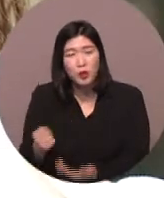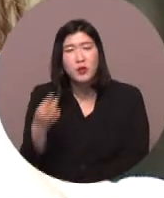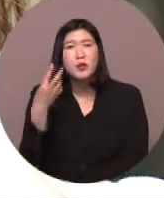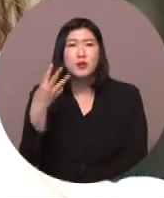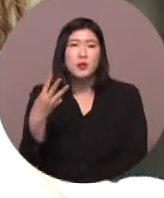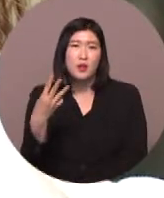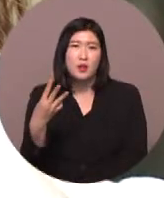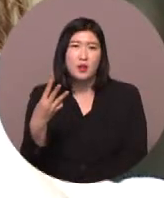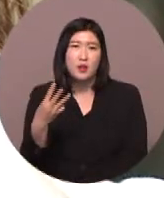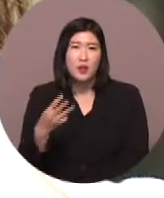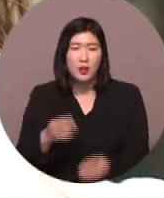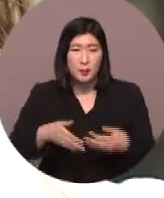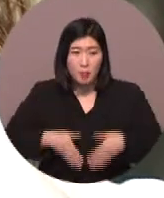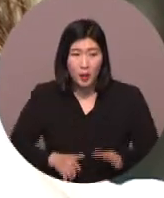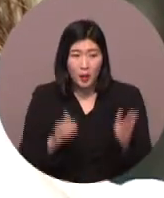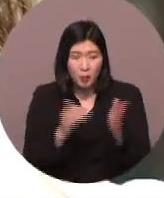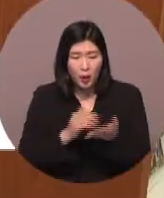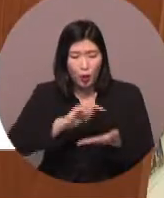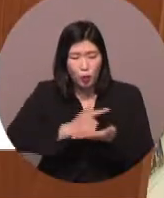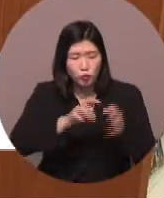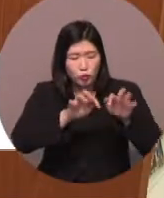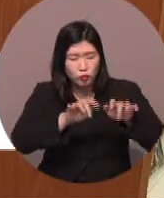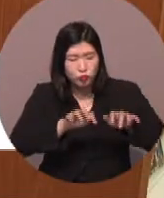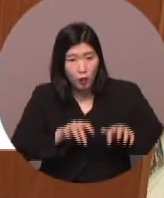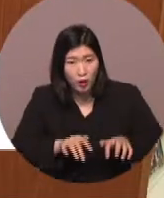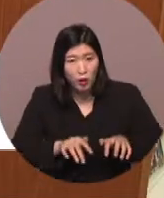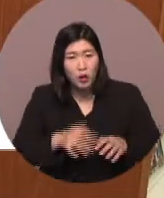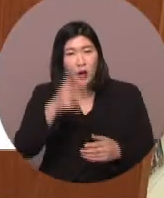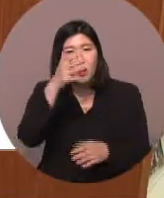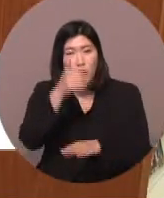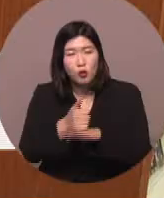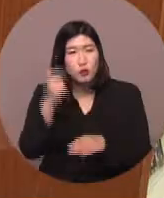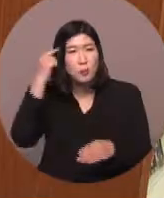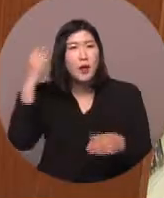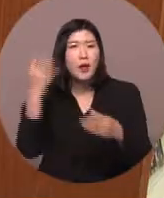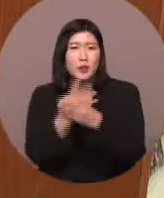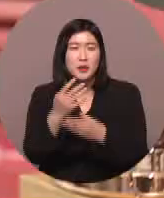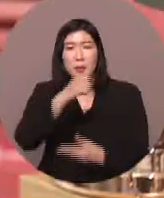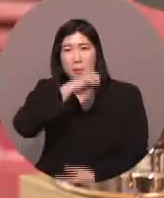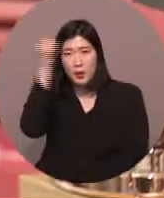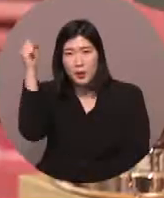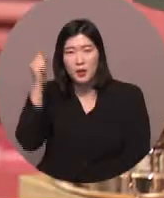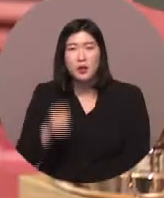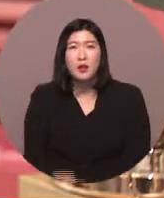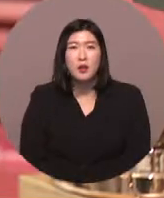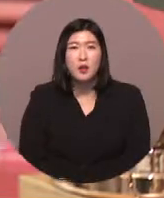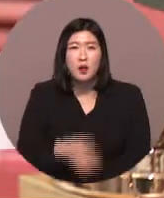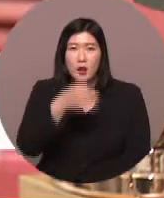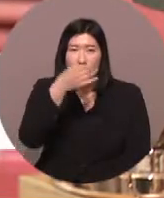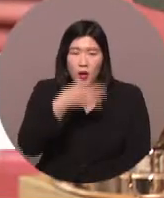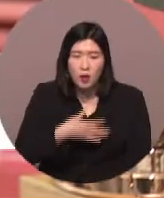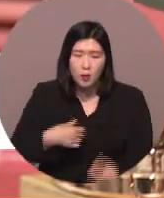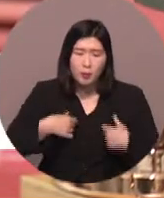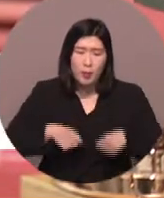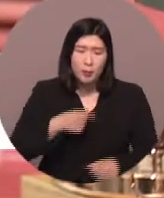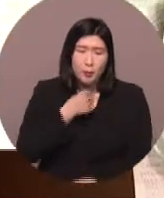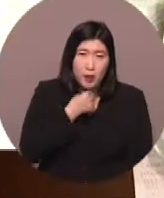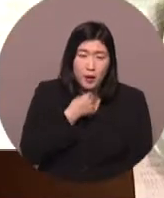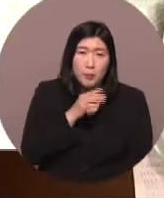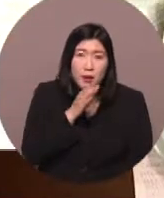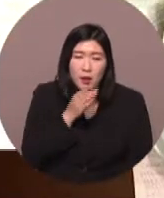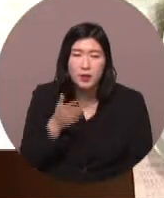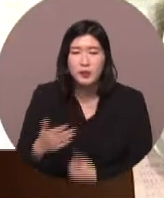조리원에서 논문까지 작성하며 카이스트에 박사학위를 따냈습니다. 힘들고 지쳐 포기하고 싶을 때마다